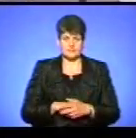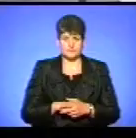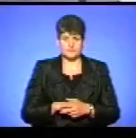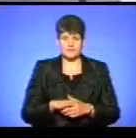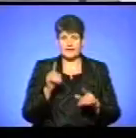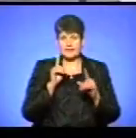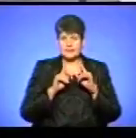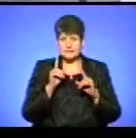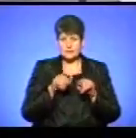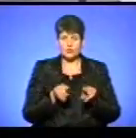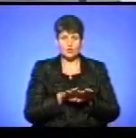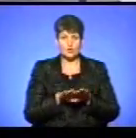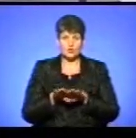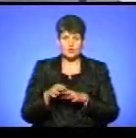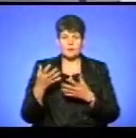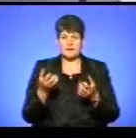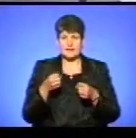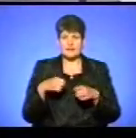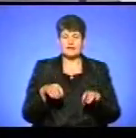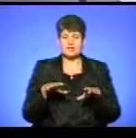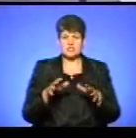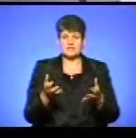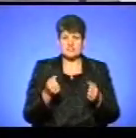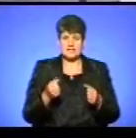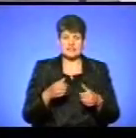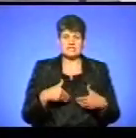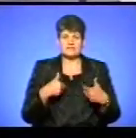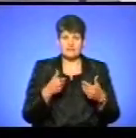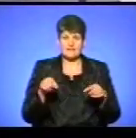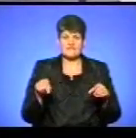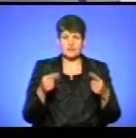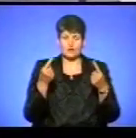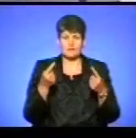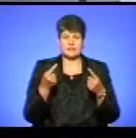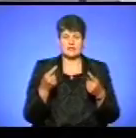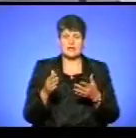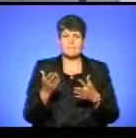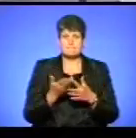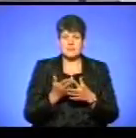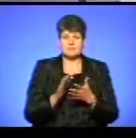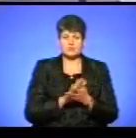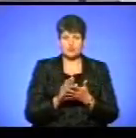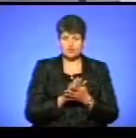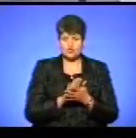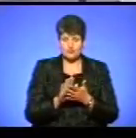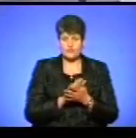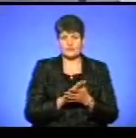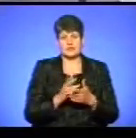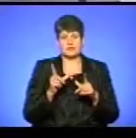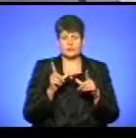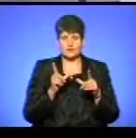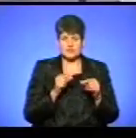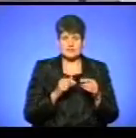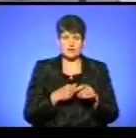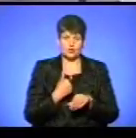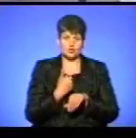сесії депутати одноголосно прийняли рішення взяти звернення про відновлення пільг на безкоштовний проїзд ветеранів АТО за основу та створити